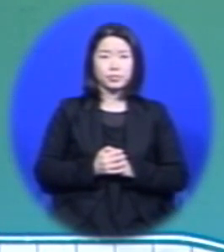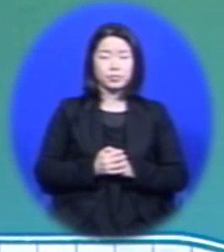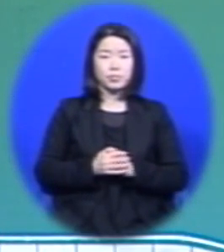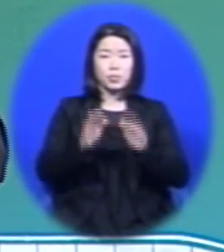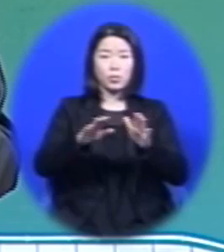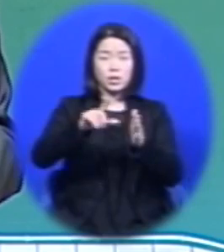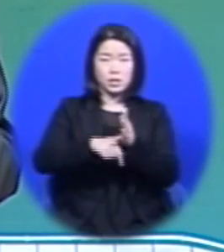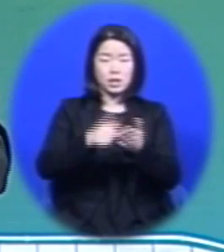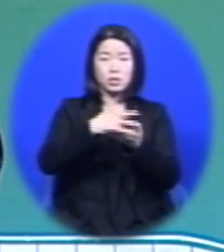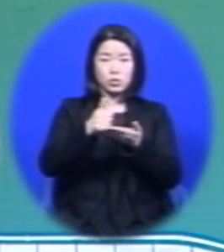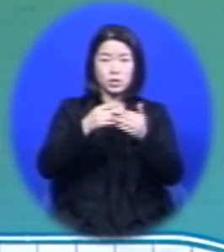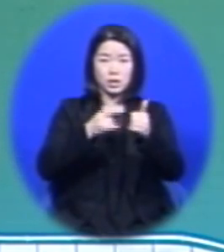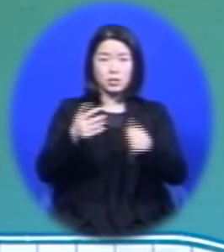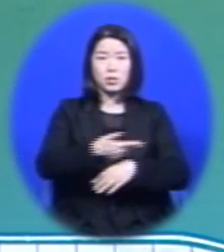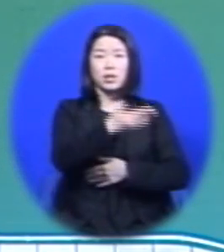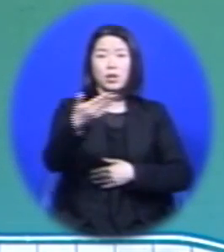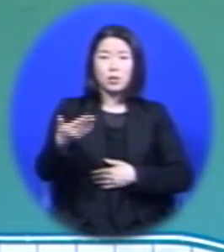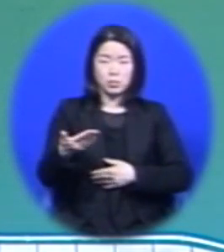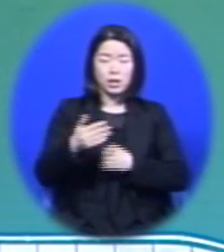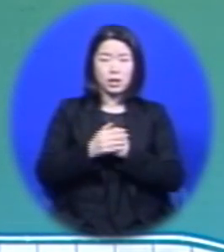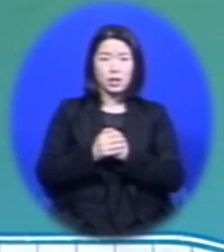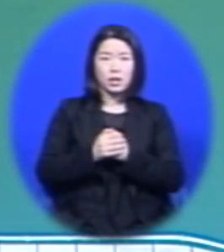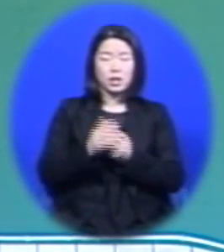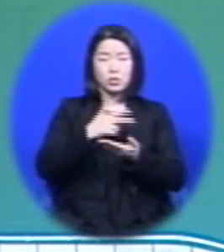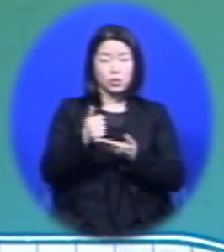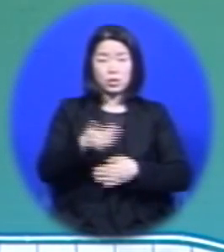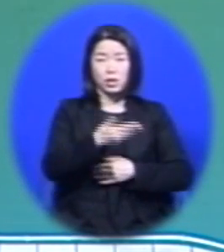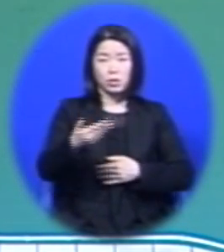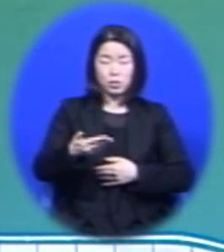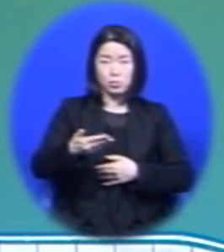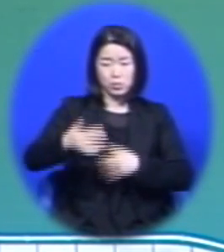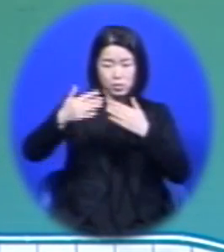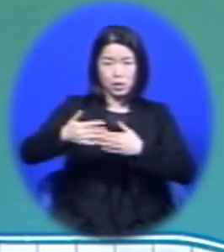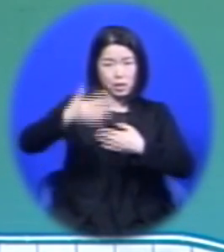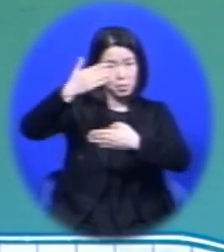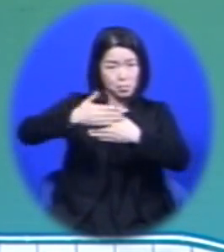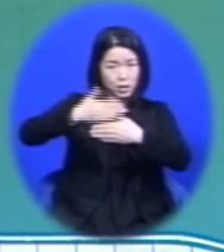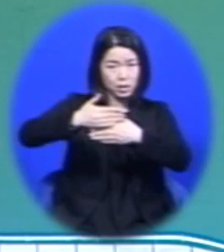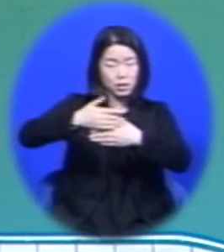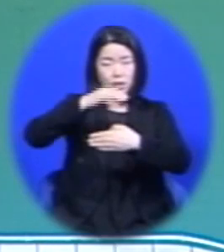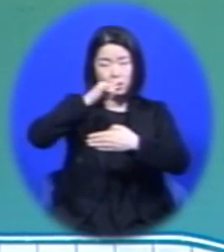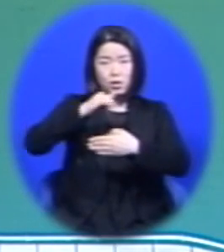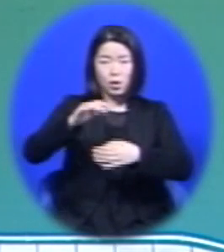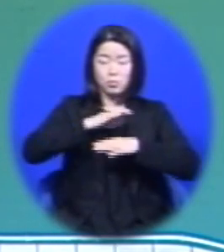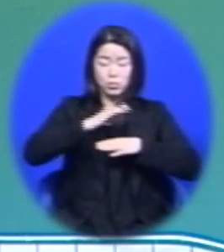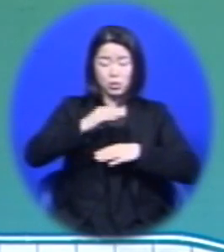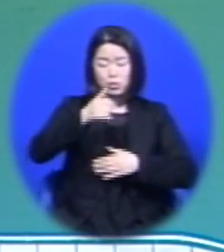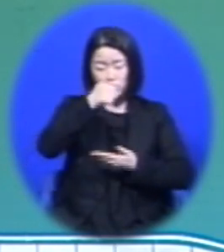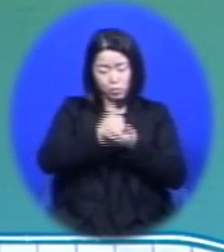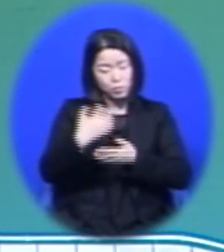오늘 이 시간에 주님께서 여러분에게 주님과 여러분 사이에 가로막혀 있는 무서운